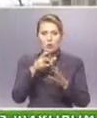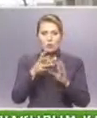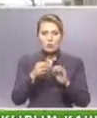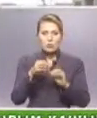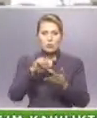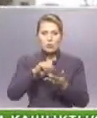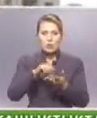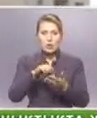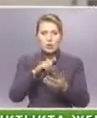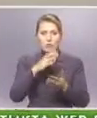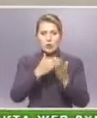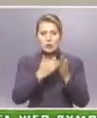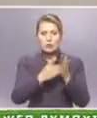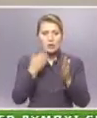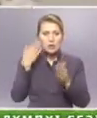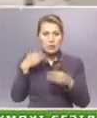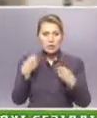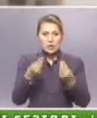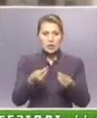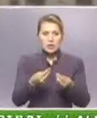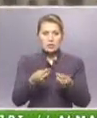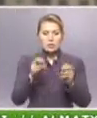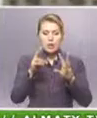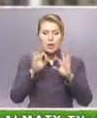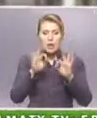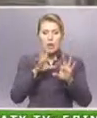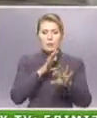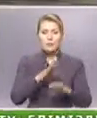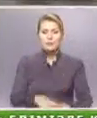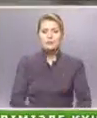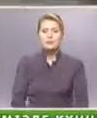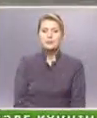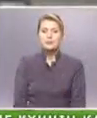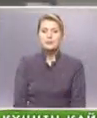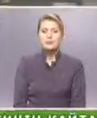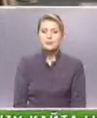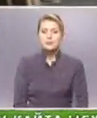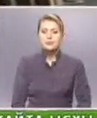жеңілдетілген бағдарламамен берілген. Әмір Болат Құсайынұлы, Талап Сағынбаев, Алматы телеарнасы.